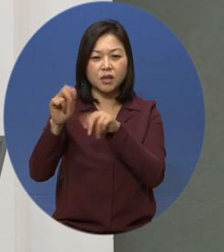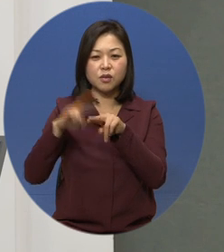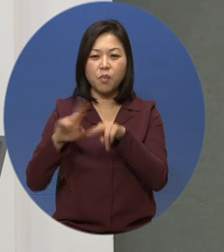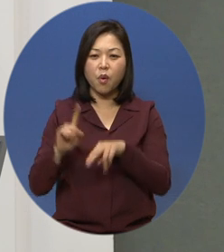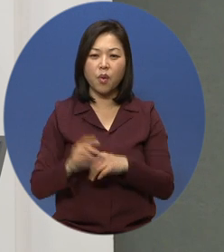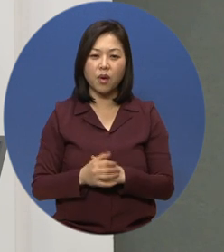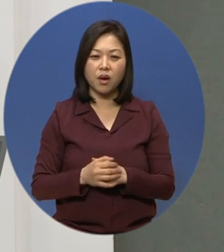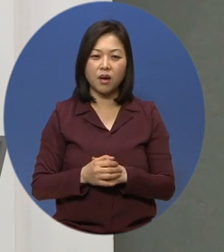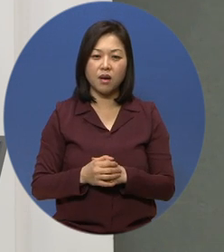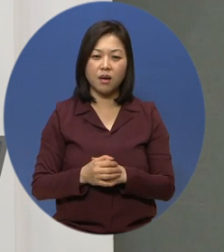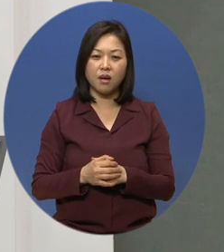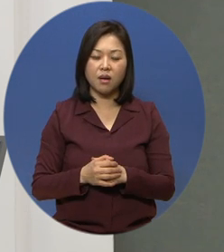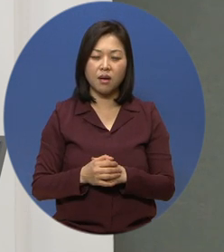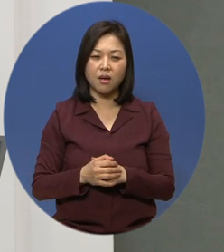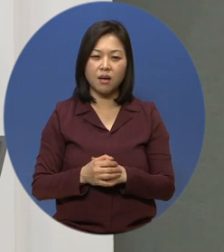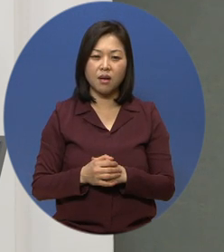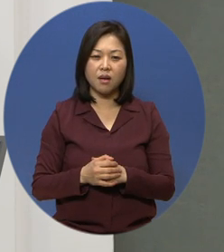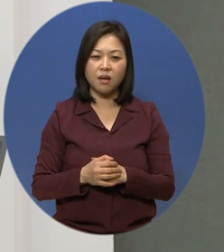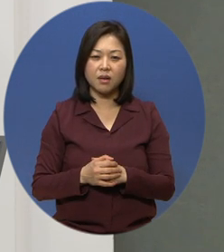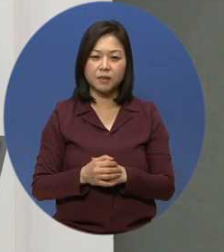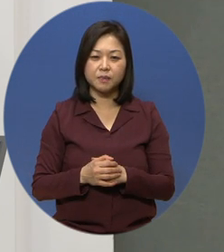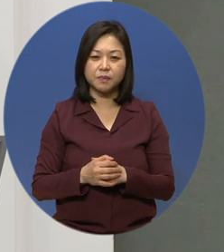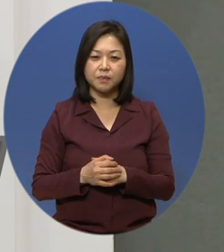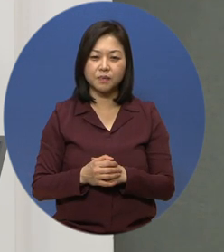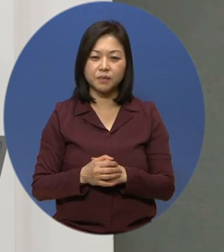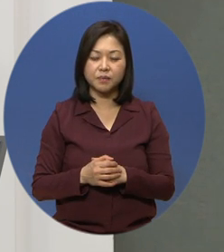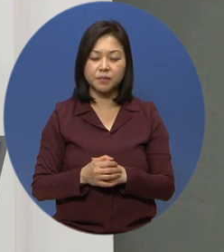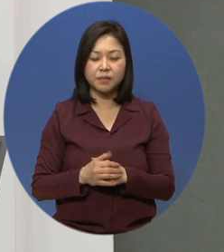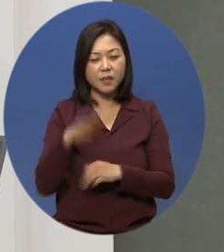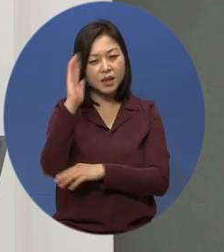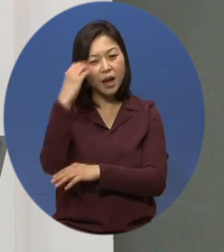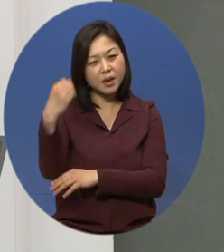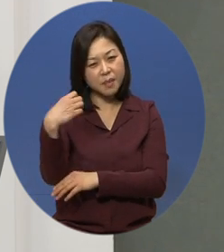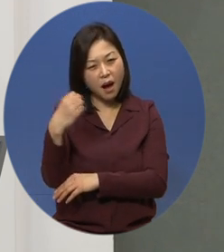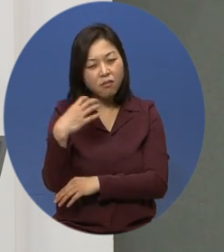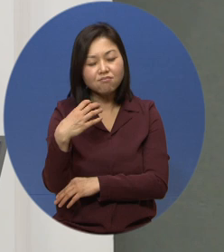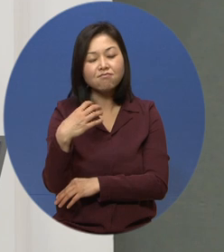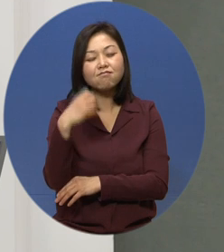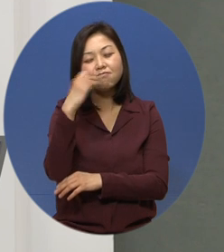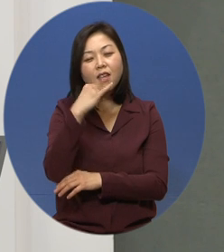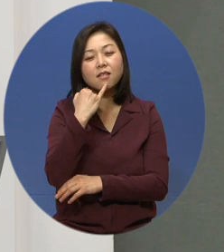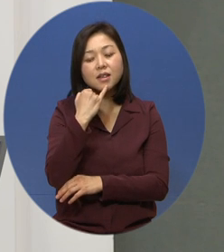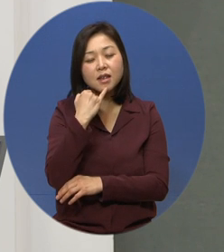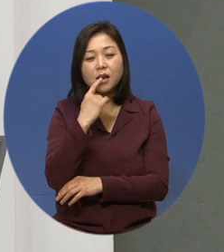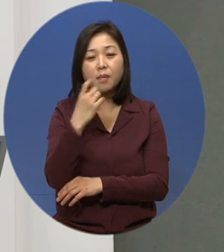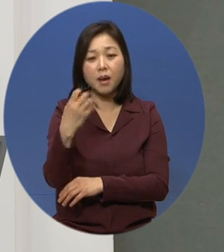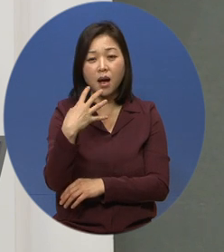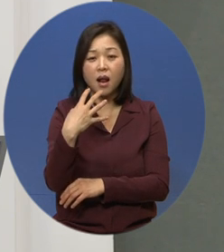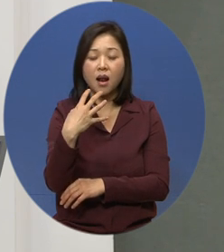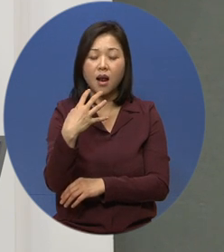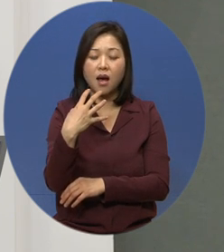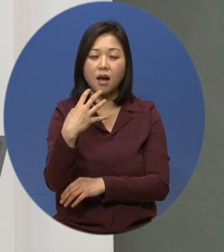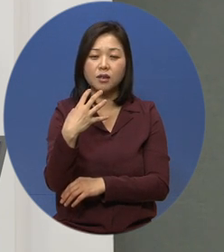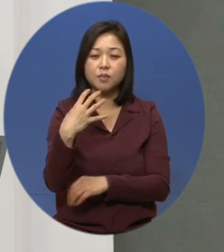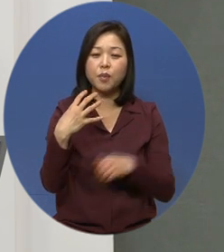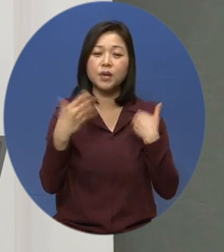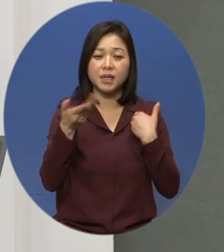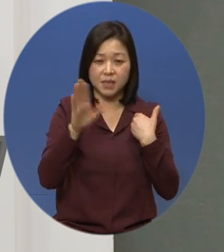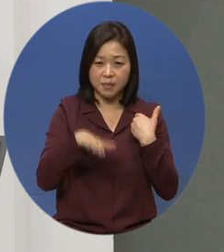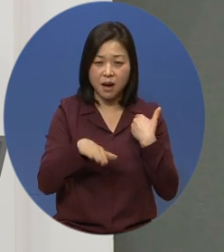뭐라고 할까요 담담하게 얘기 할진 몰라도 어 얼마나 쓰라린